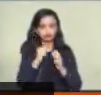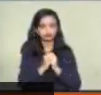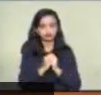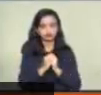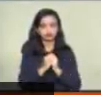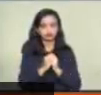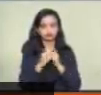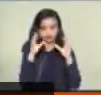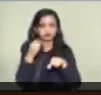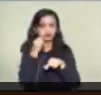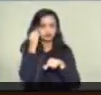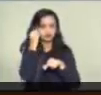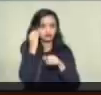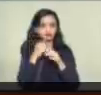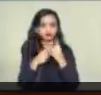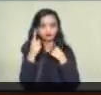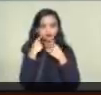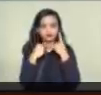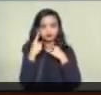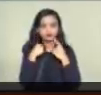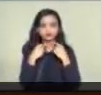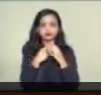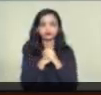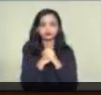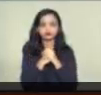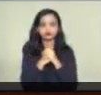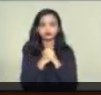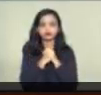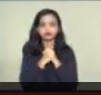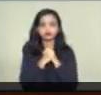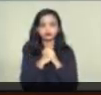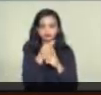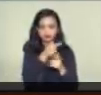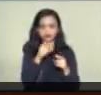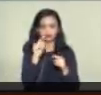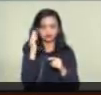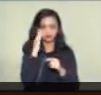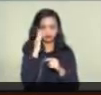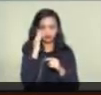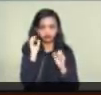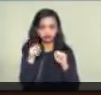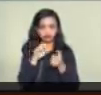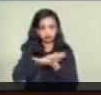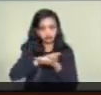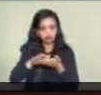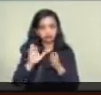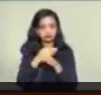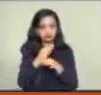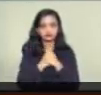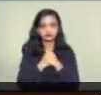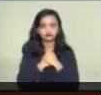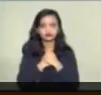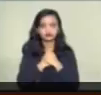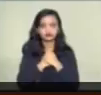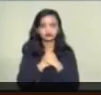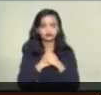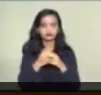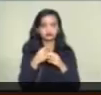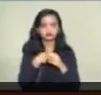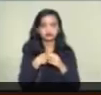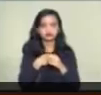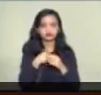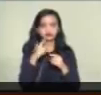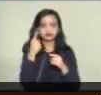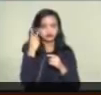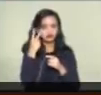Basta makawit ka tanak ko. Mahayos yung mga problema. Sika mo lang makaayaw. Ang da kami tayo ka. Mahalang magjanak mo